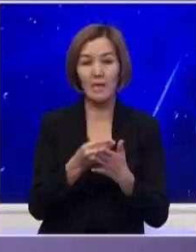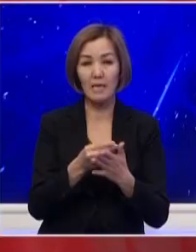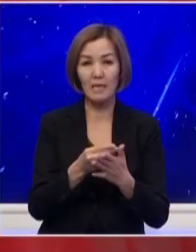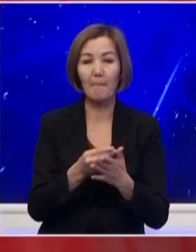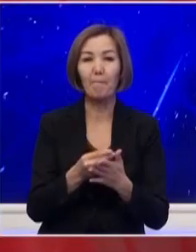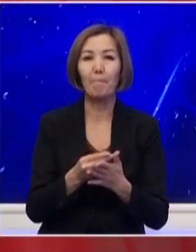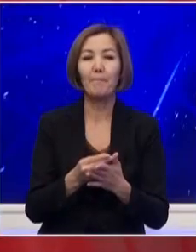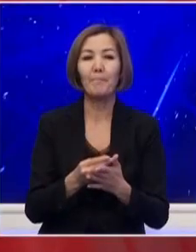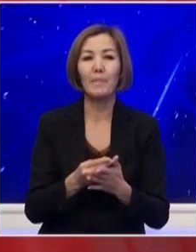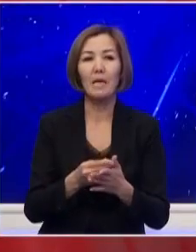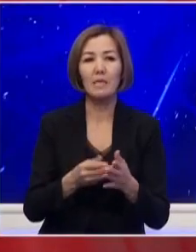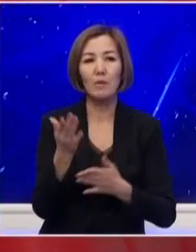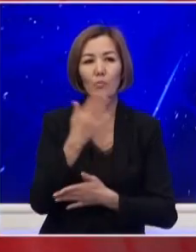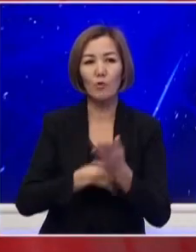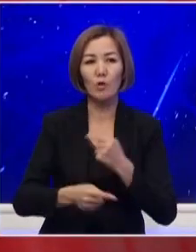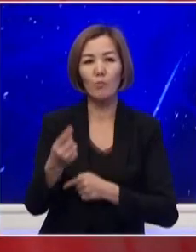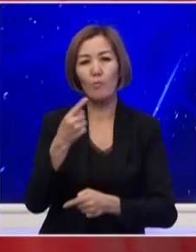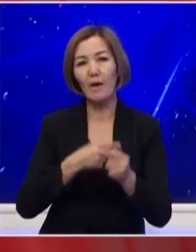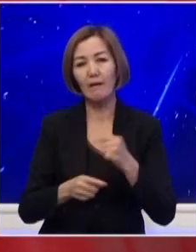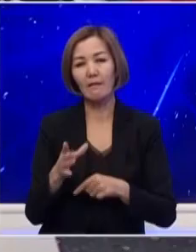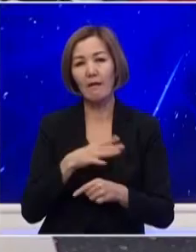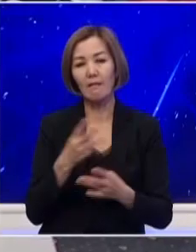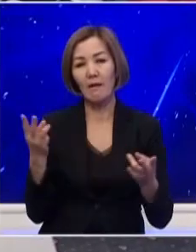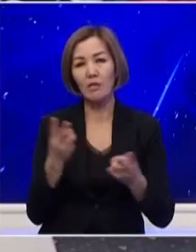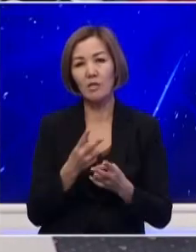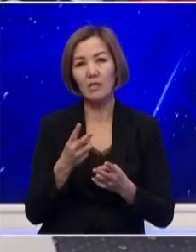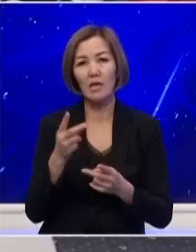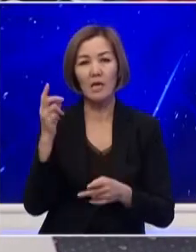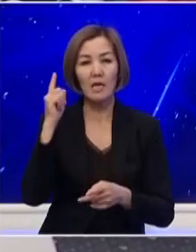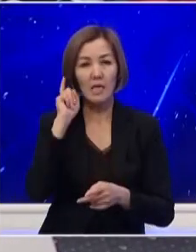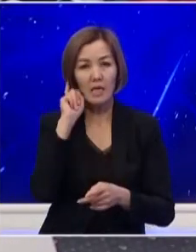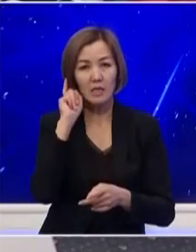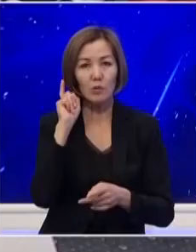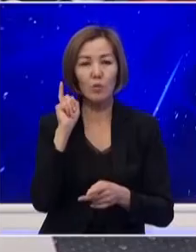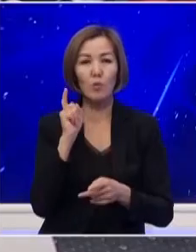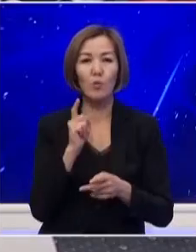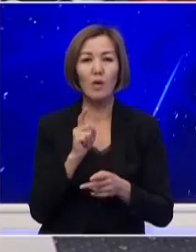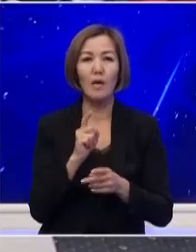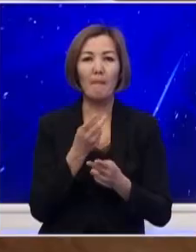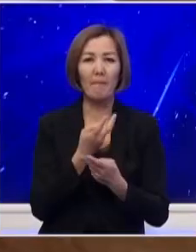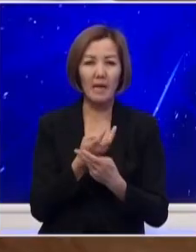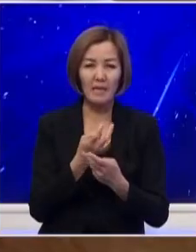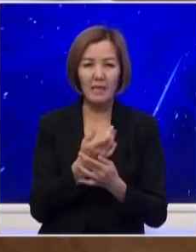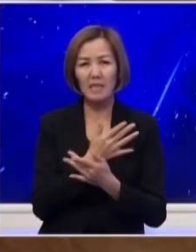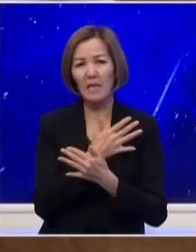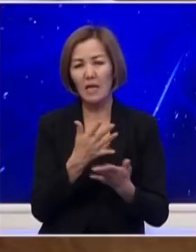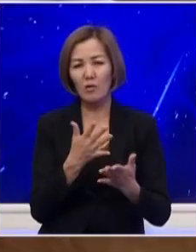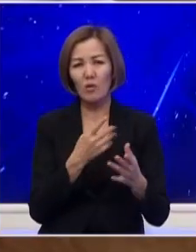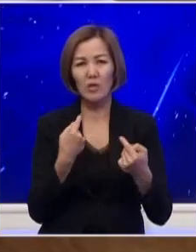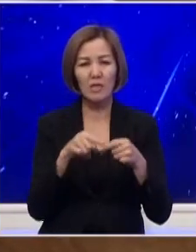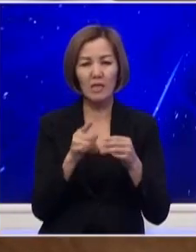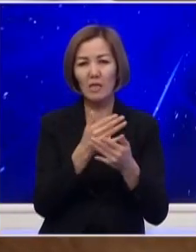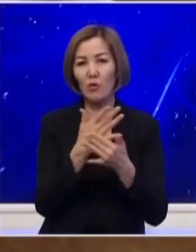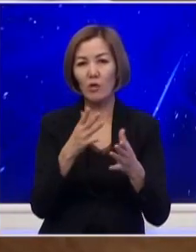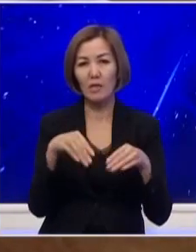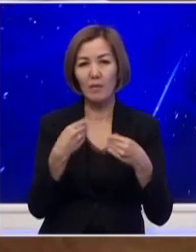майдан даласынан мүгедек болып қайтқандардың қажеттілігіне қарай есту аппараттары, протездік, ортопедиялық құралдар берілген. Ал 9